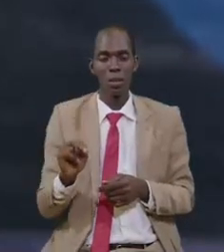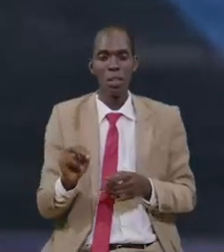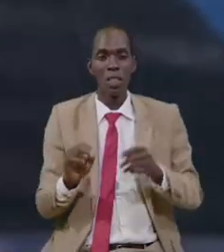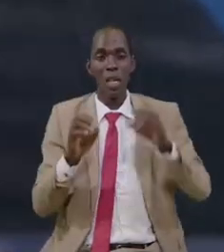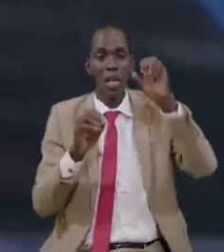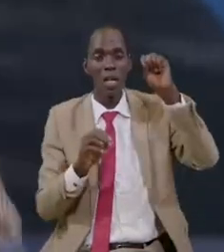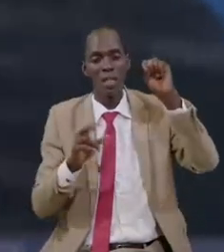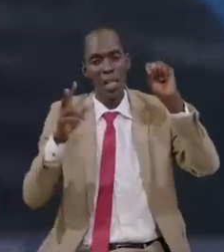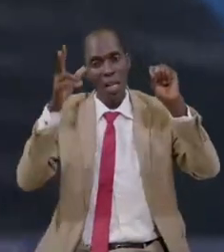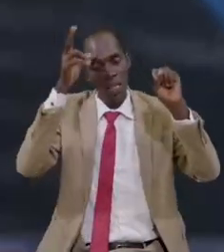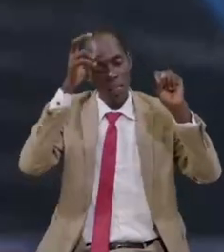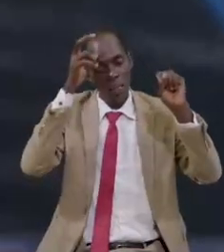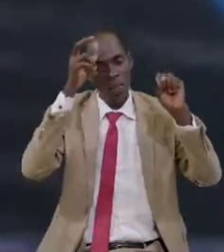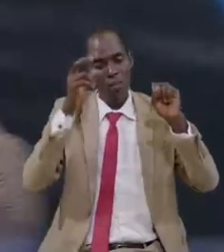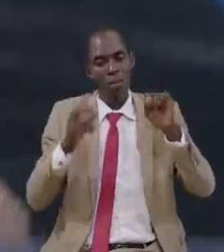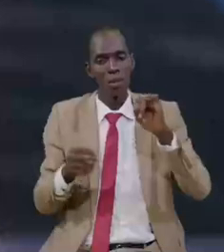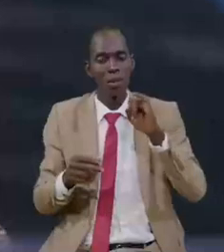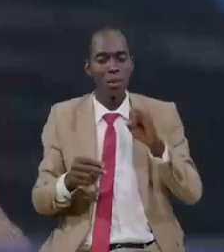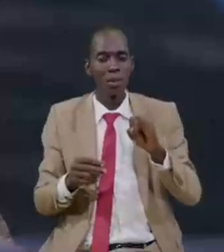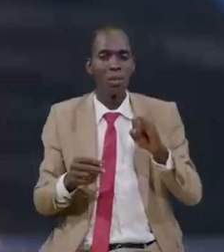c'est Satan en nature.